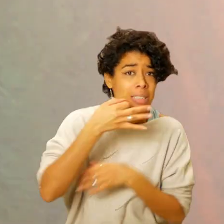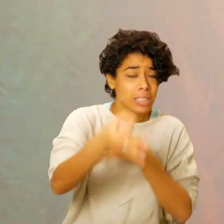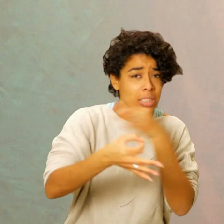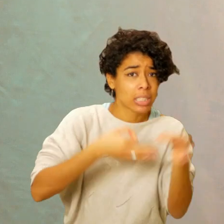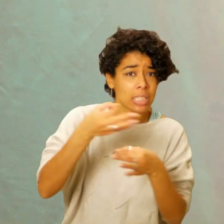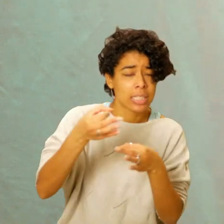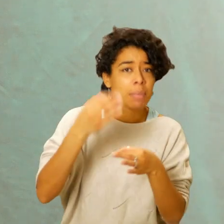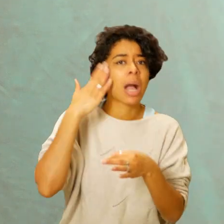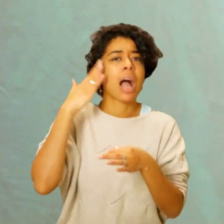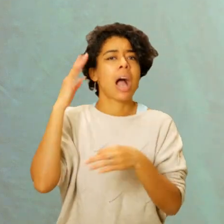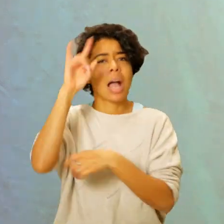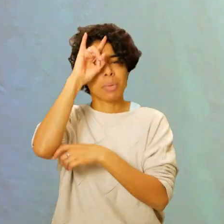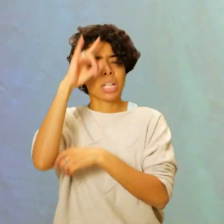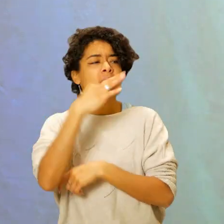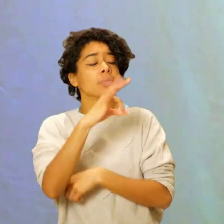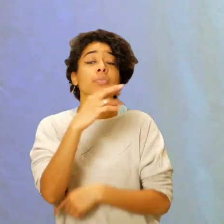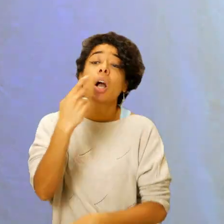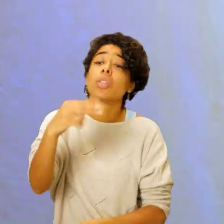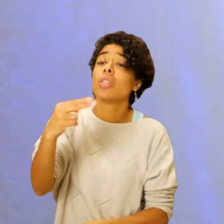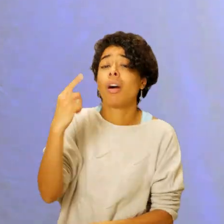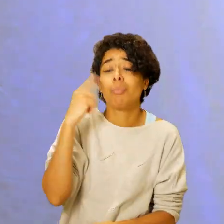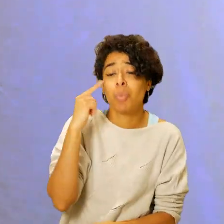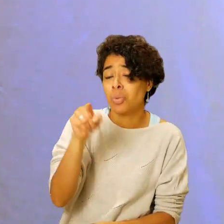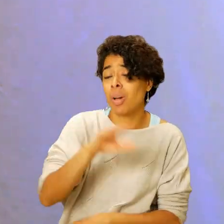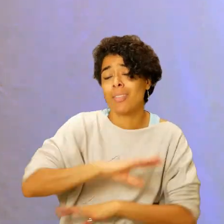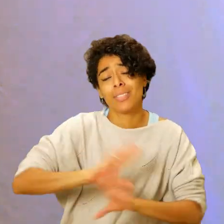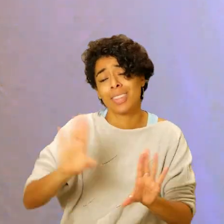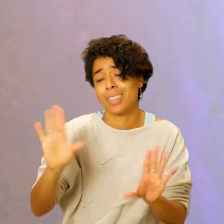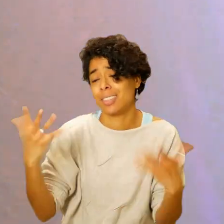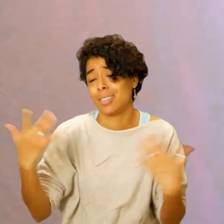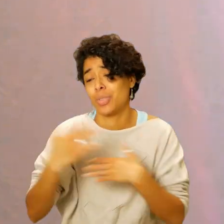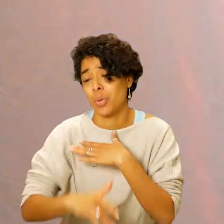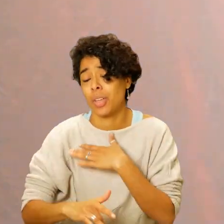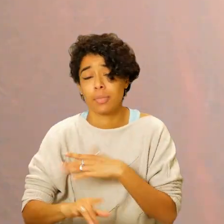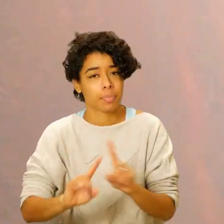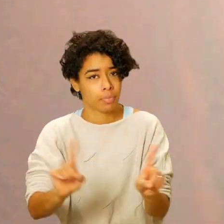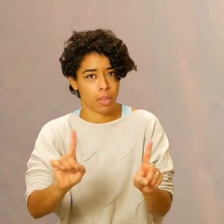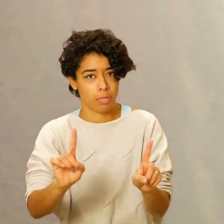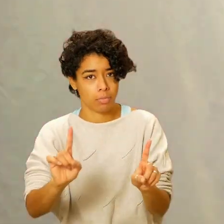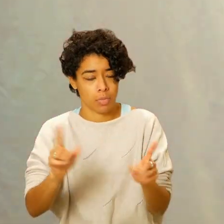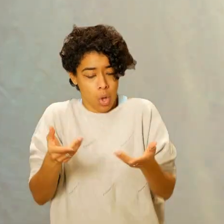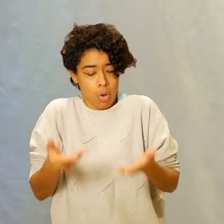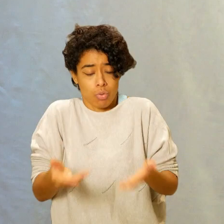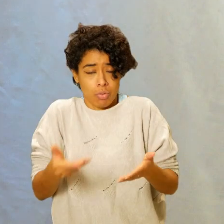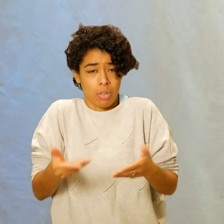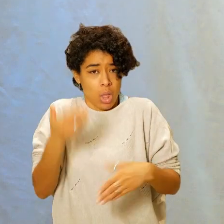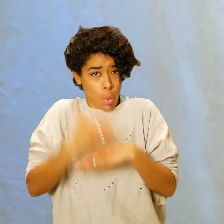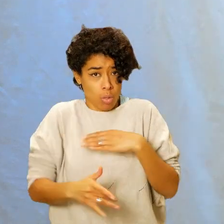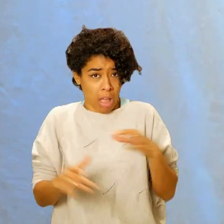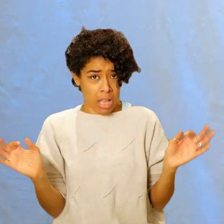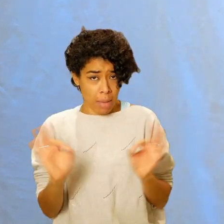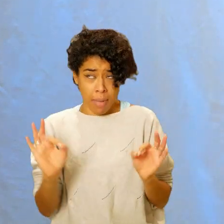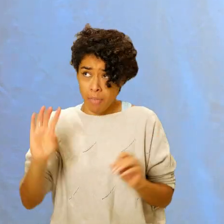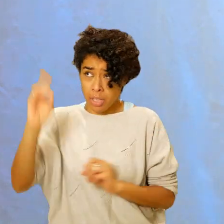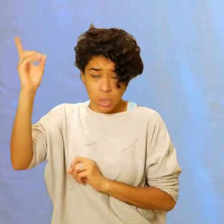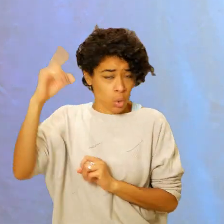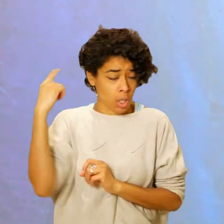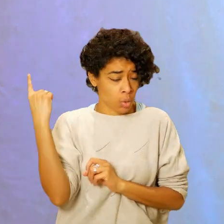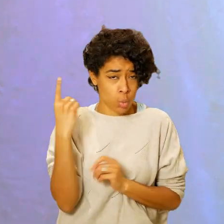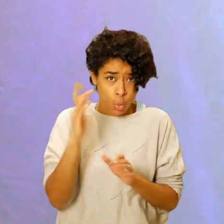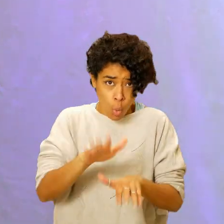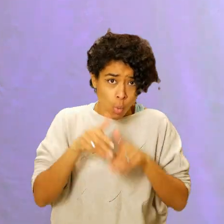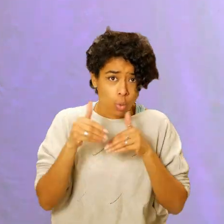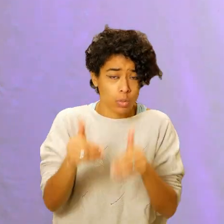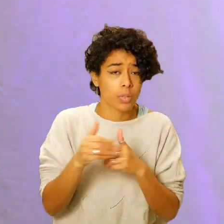que l'adversaire aujourd'hui t'a dit non, c'est plus pour toi, c'est trop tard. Moi, j'aimerais te dire aujourd'hui, il n'y a pas de trop tard avec Dieu, parce